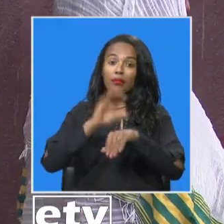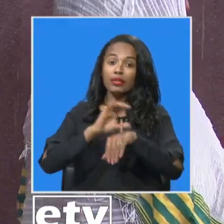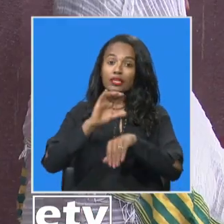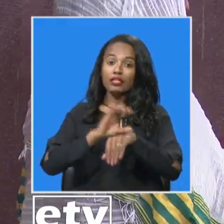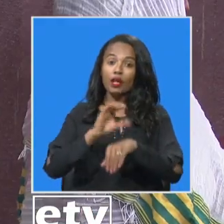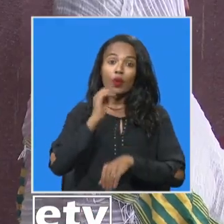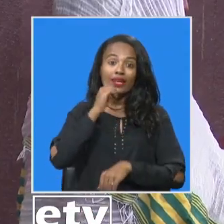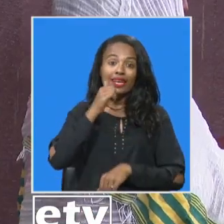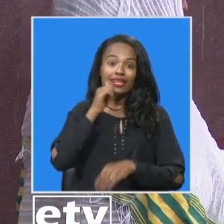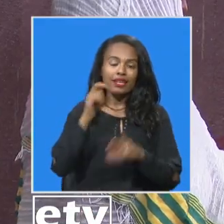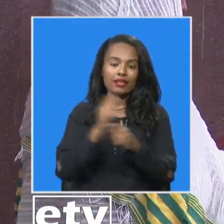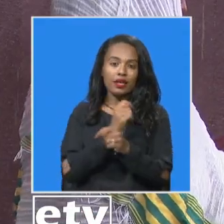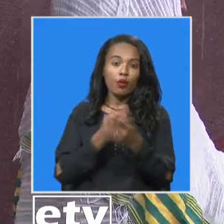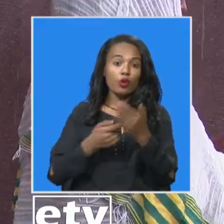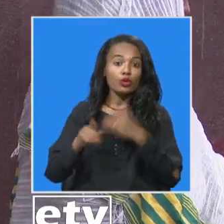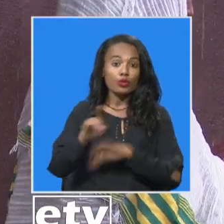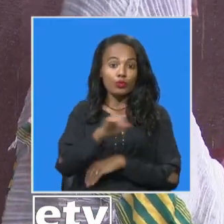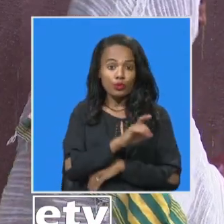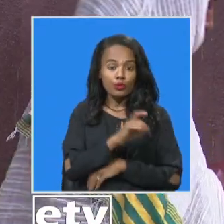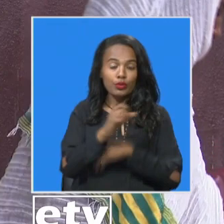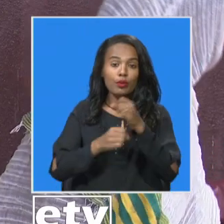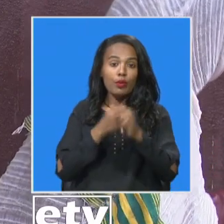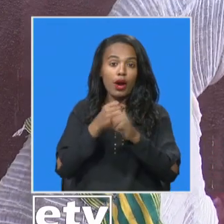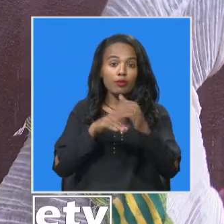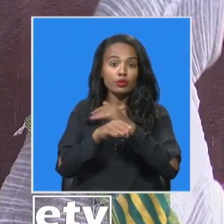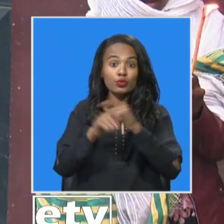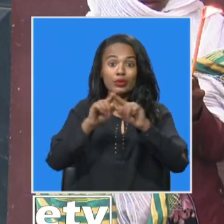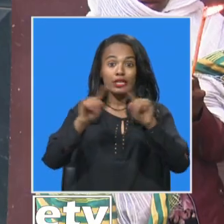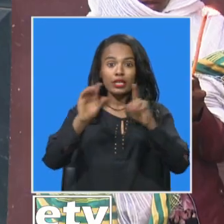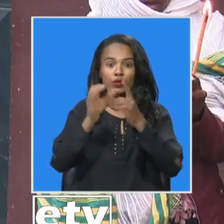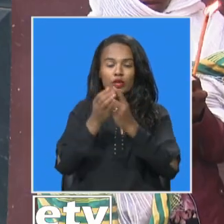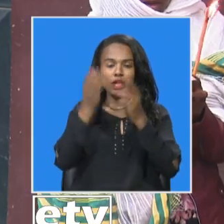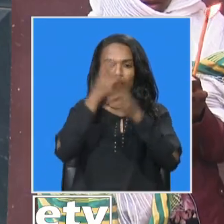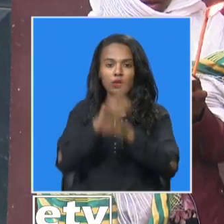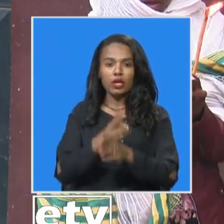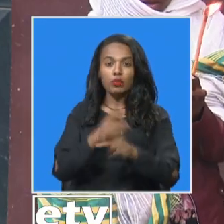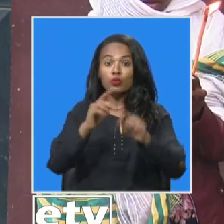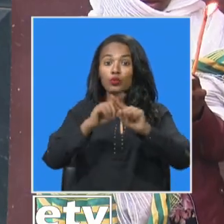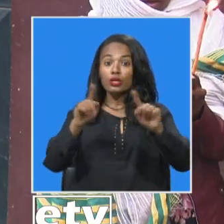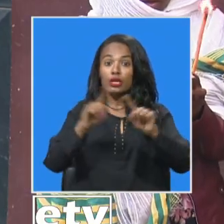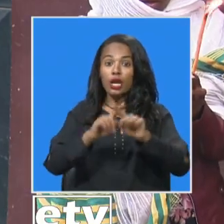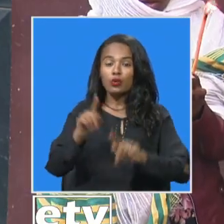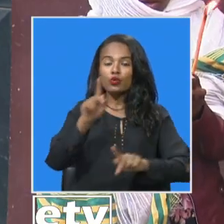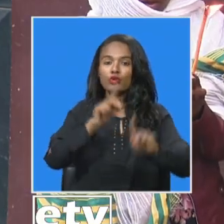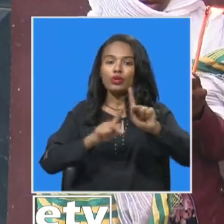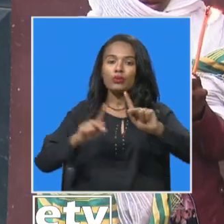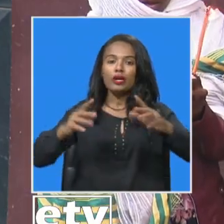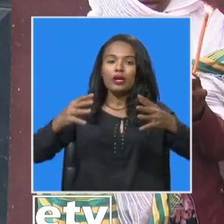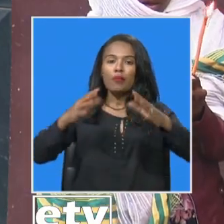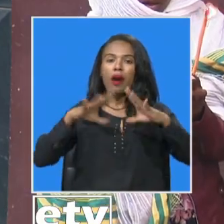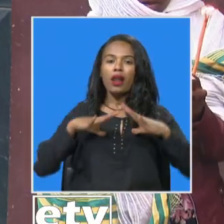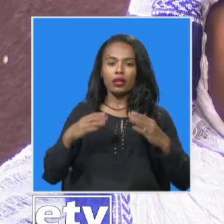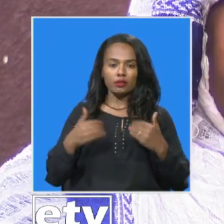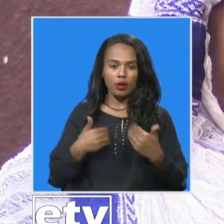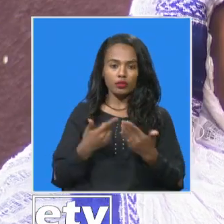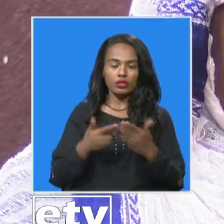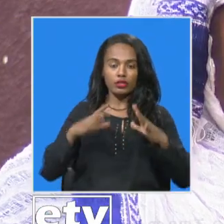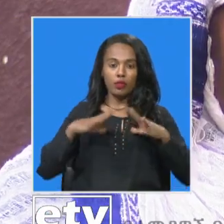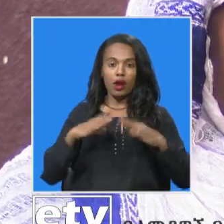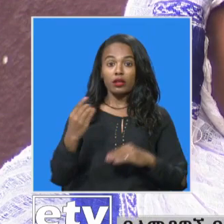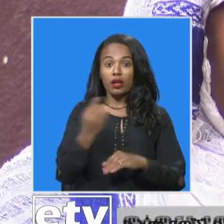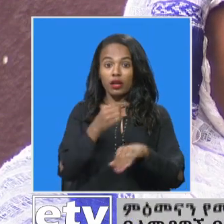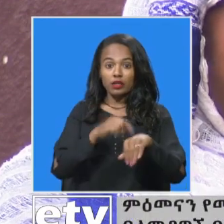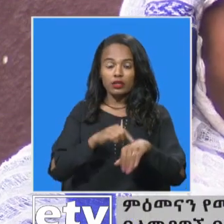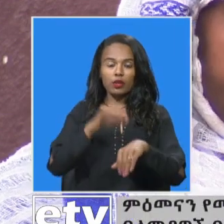ቤተክርስቲያኗ የየዕለት ተግባሯ ይህ ቢሆንም በዓመት ውስጥ በተለየ ሁኔታ የሚከበሩ የተለያዩ ክብረ በዓላትም አሏት። እነዚህ በዓላት